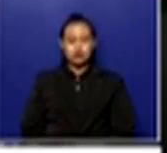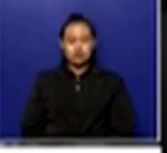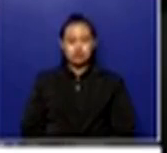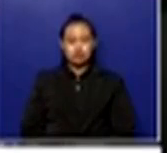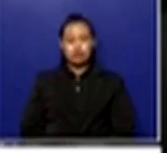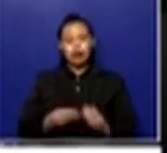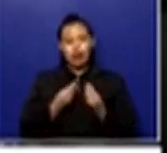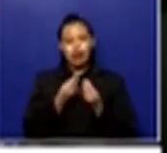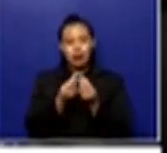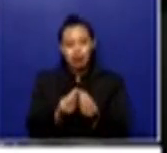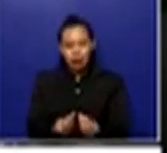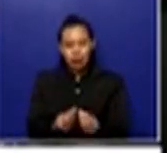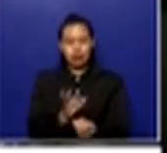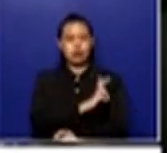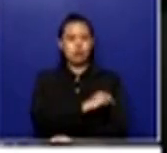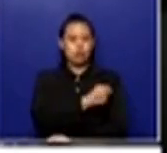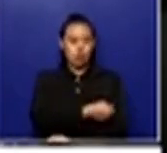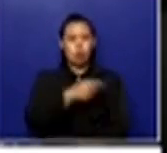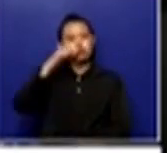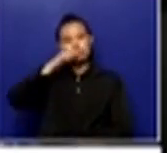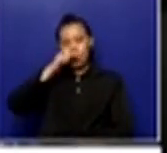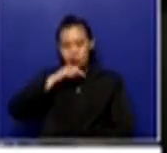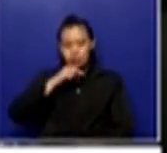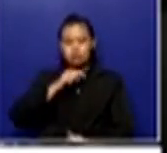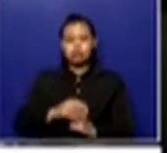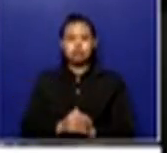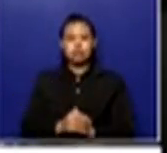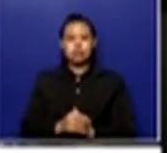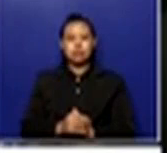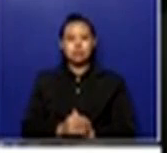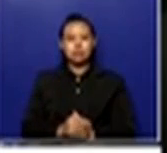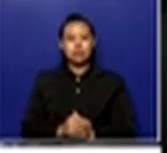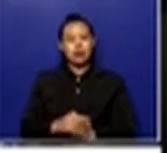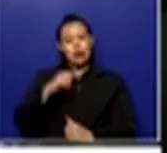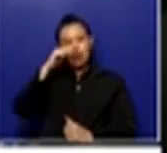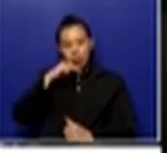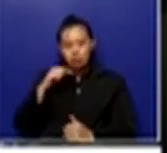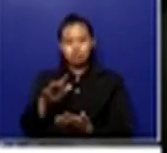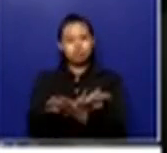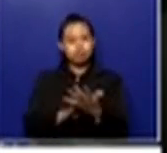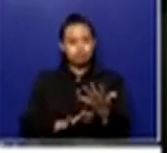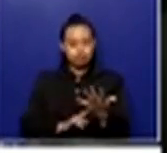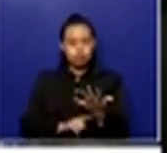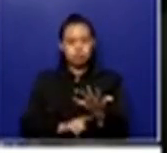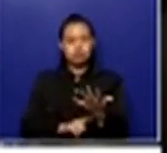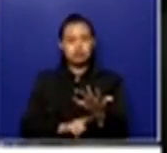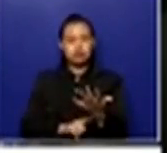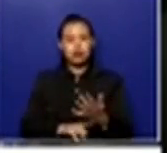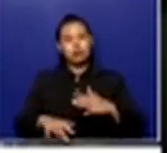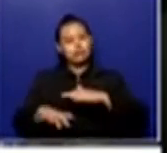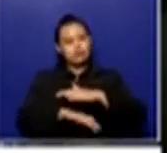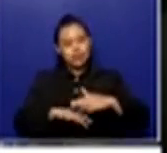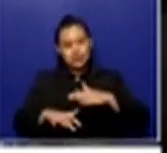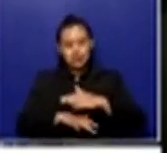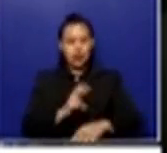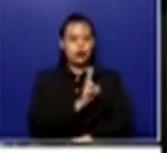ต่อการแพทย์การสาธารณสุขของไทยอย่างมากทำให้ประเทศไทยเราเนี่ยเป็นประเทศที่มีพื้นฐานมีการ